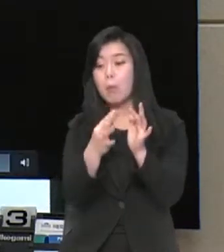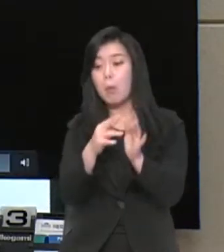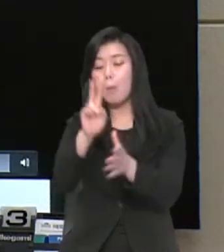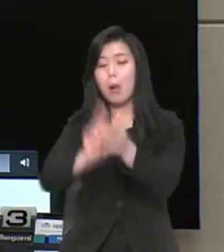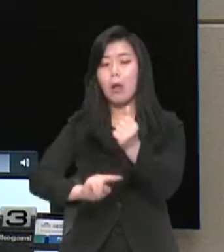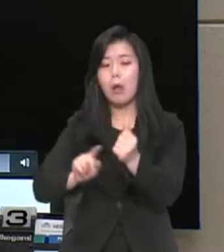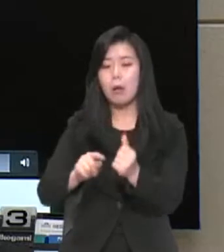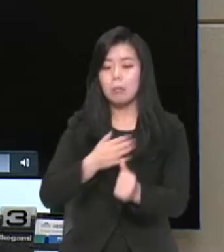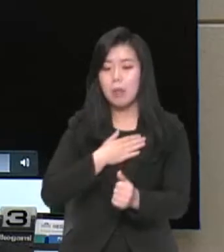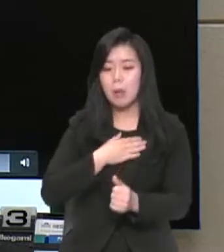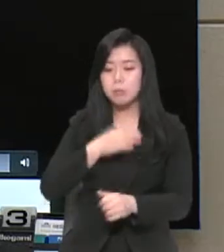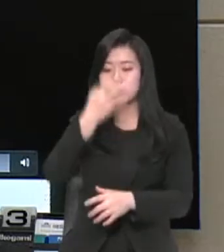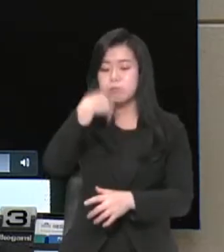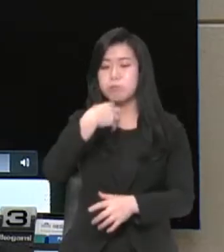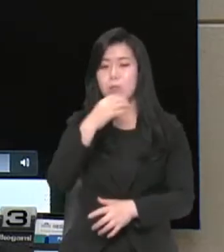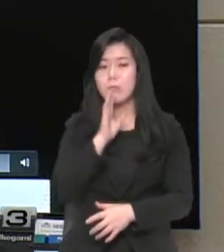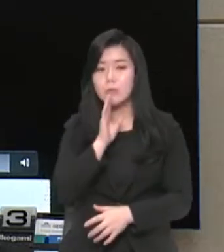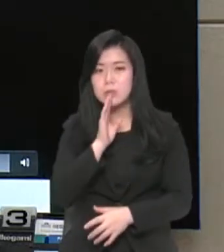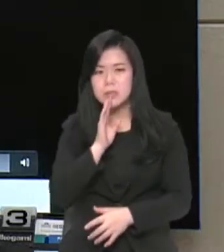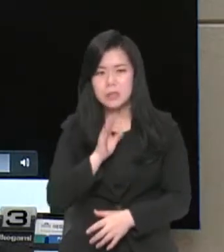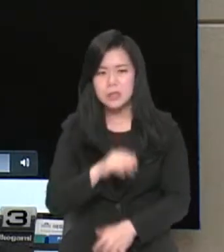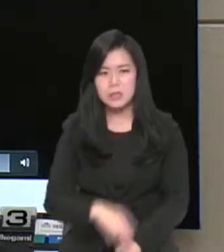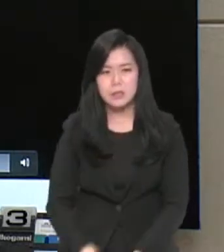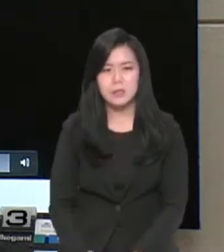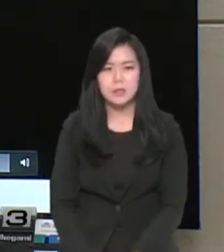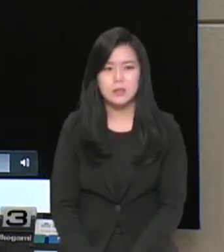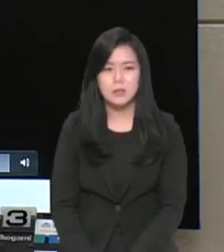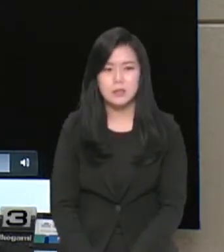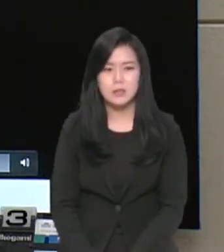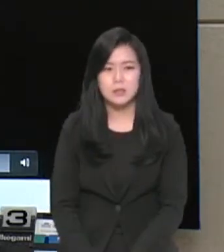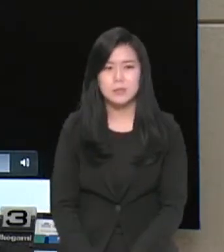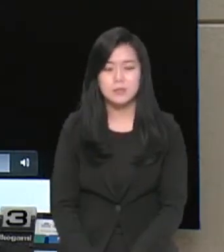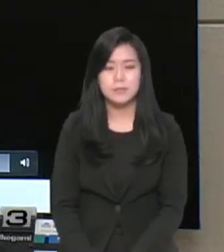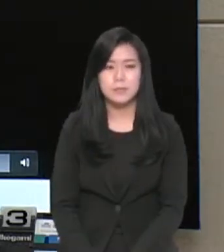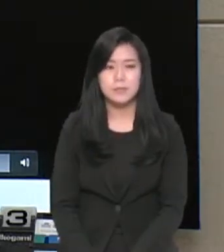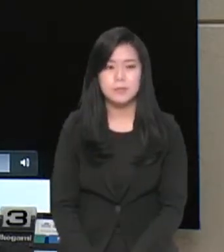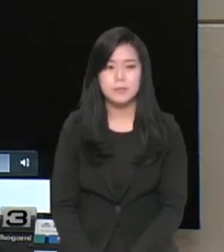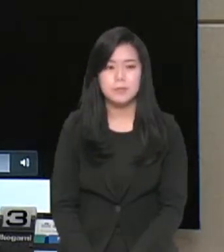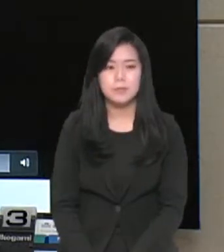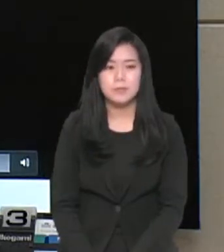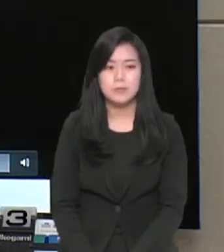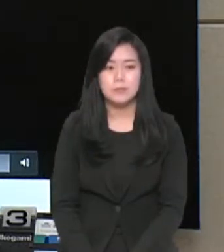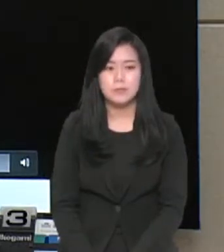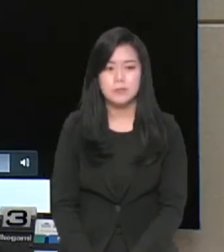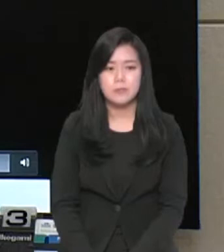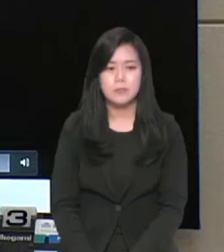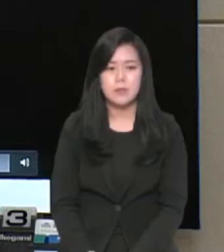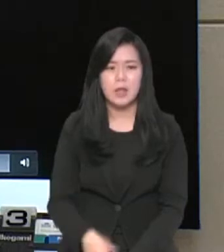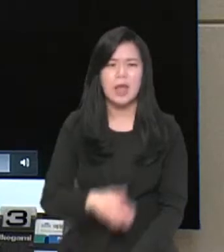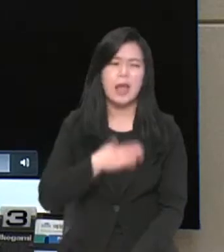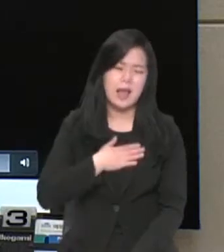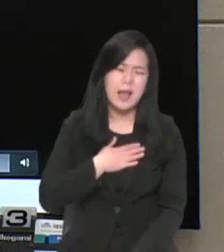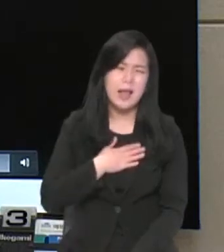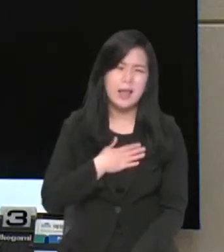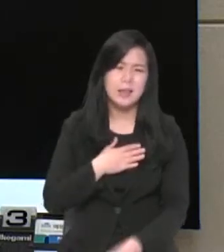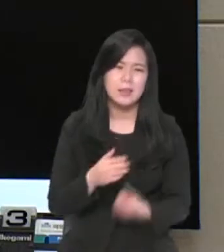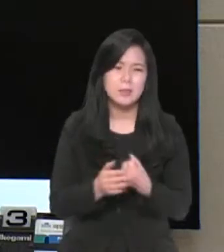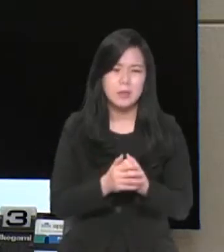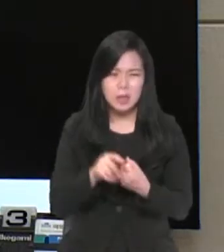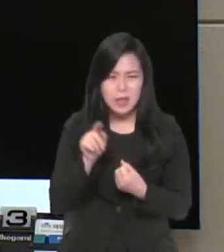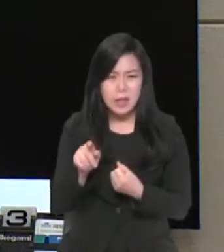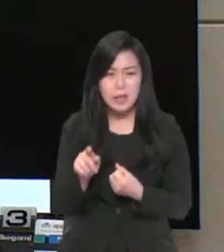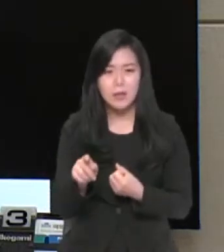거야. 그러니까 나쁜 새끼들. 닦아만 해가지고 그렇게. 그러니까 그걸 내가 아니까, 그러니까